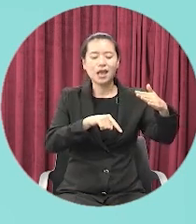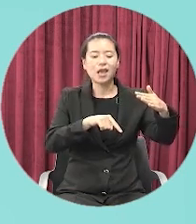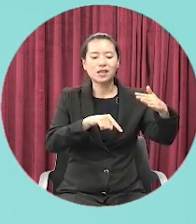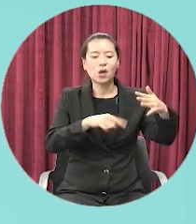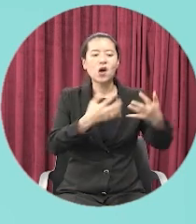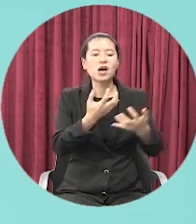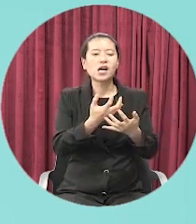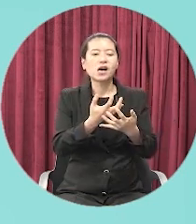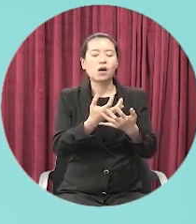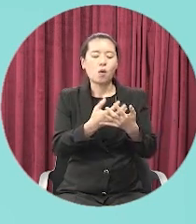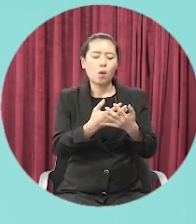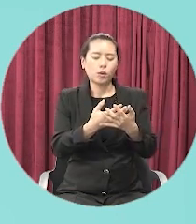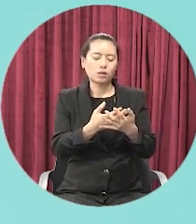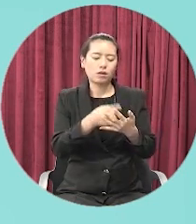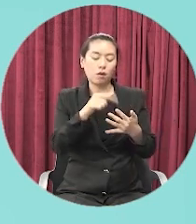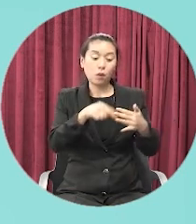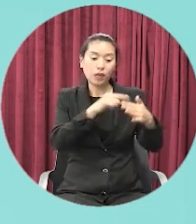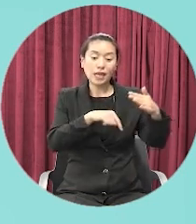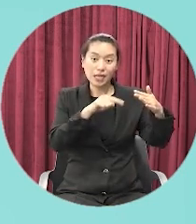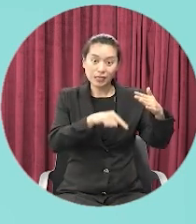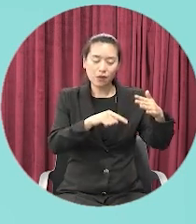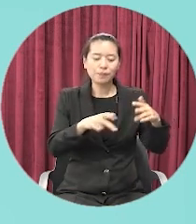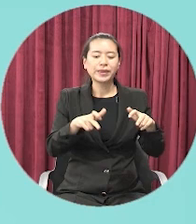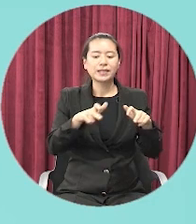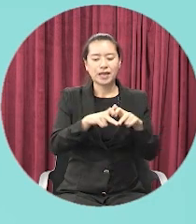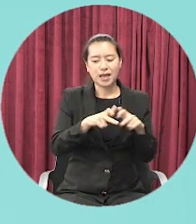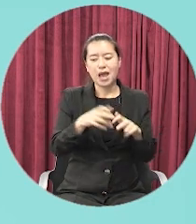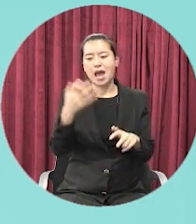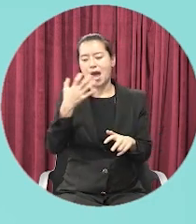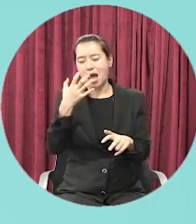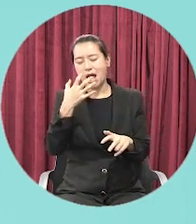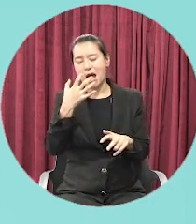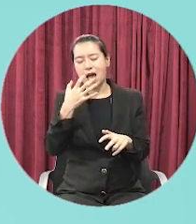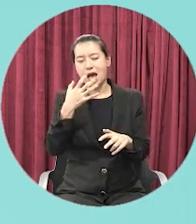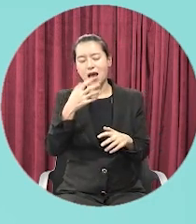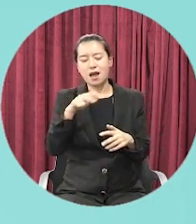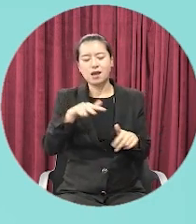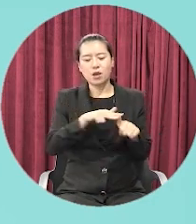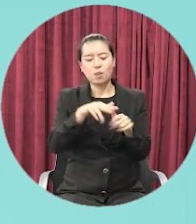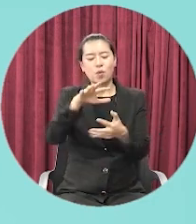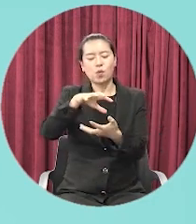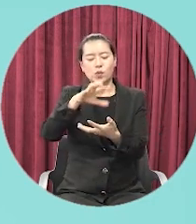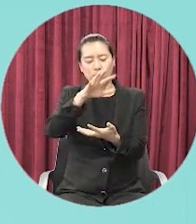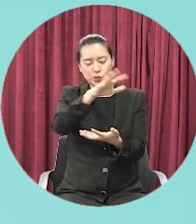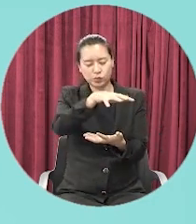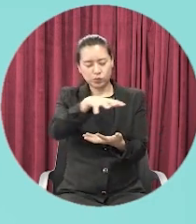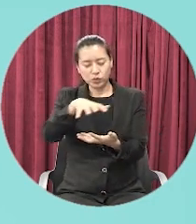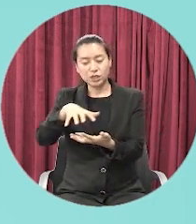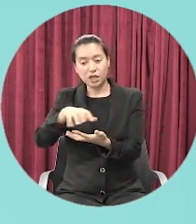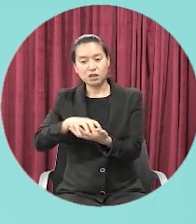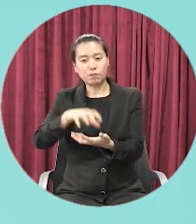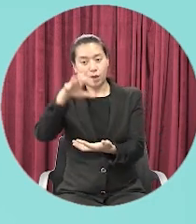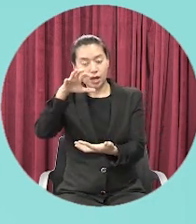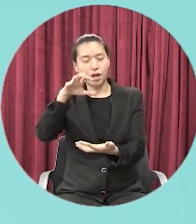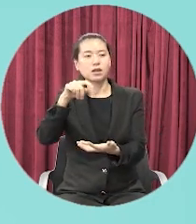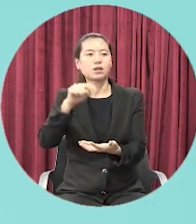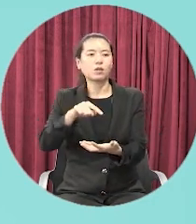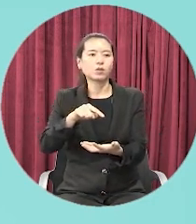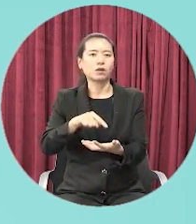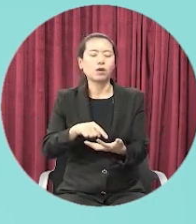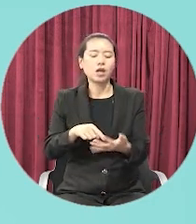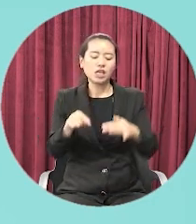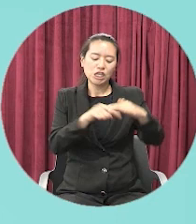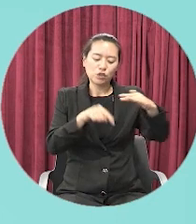없을 구축을 해서 장애인 전슬기 에서 데이터를 분석을 하고 했고 건강 공개를 산출하고 있고 그 주변에서 이제 장애